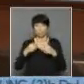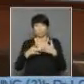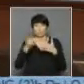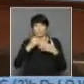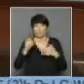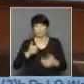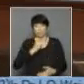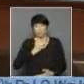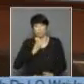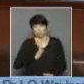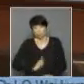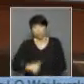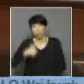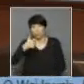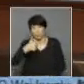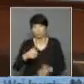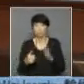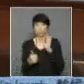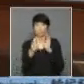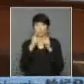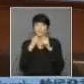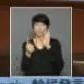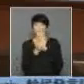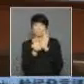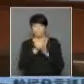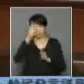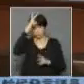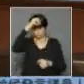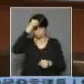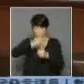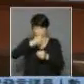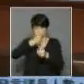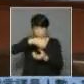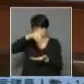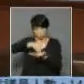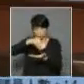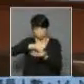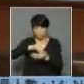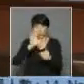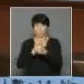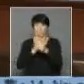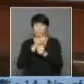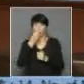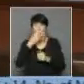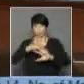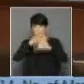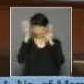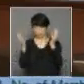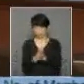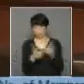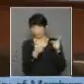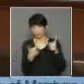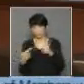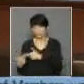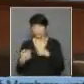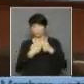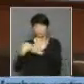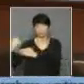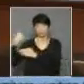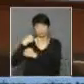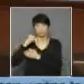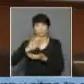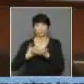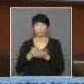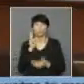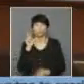可以幫政府、幫特首作出明智嘅決策，從而提升香港整體嘅持續競爭力。反之，如果揾